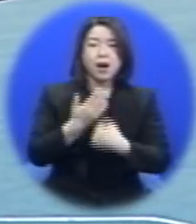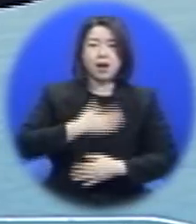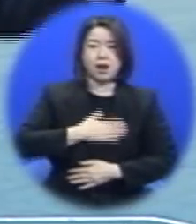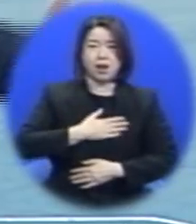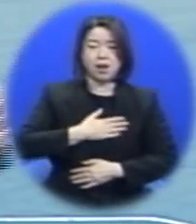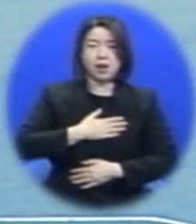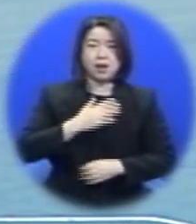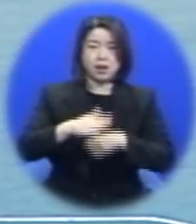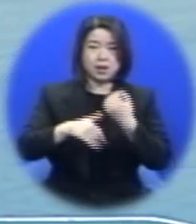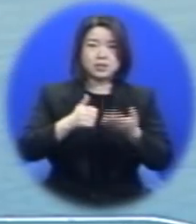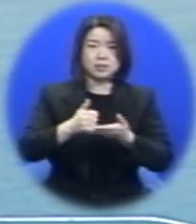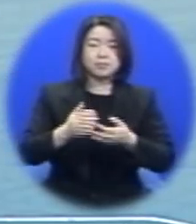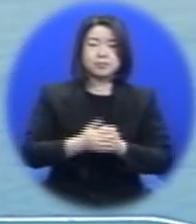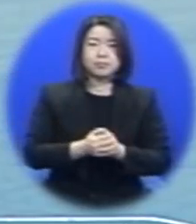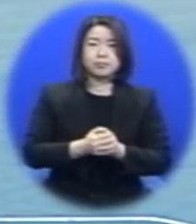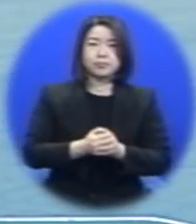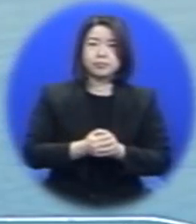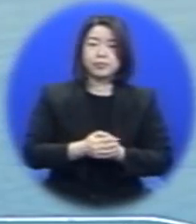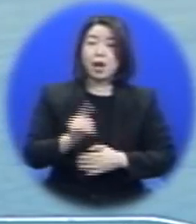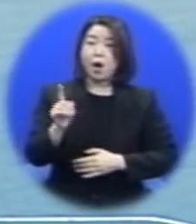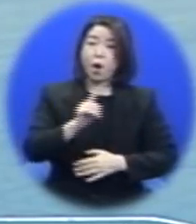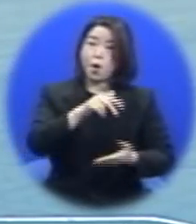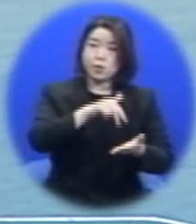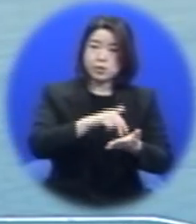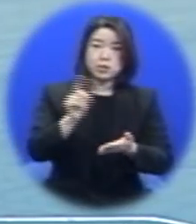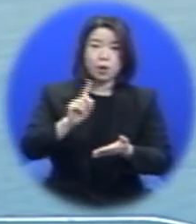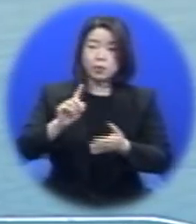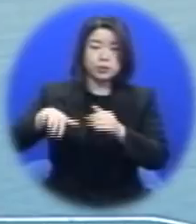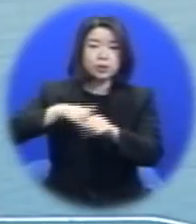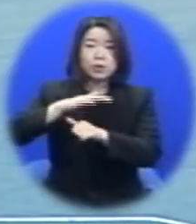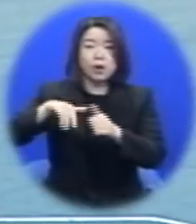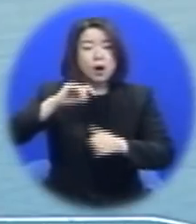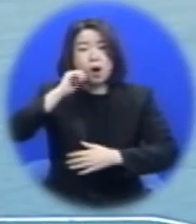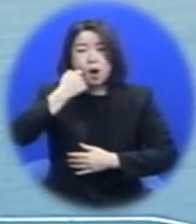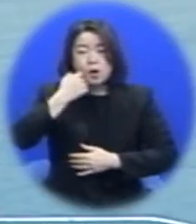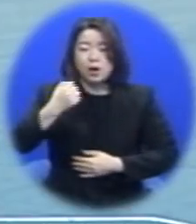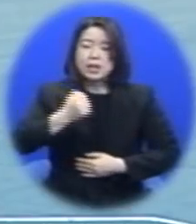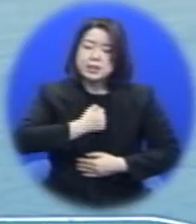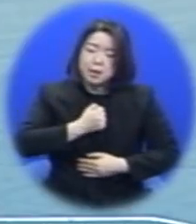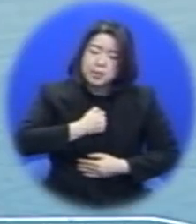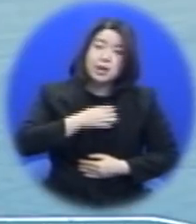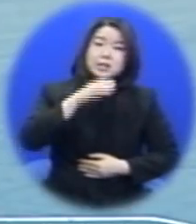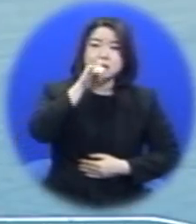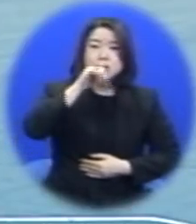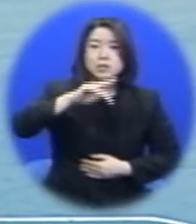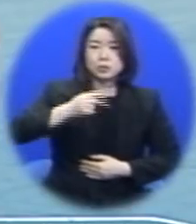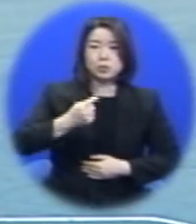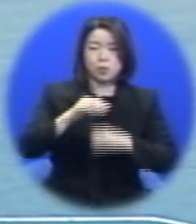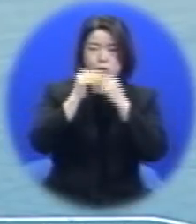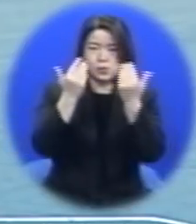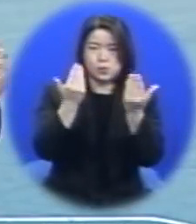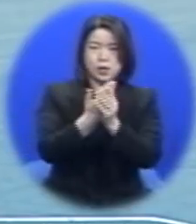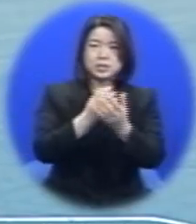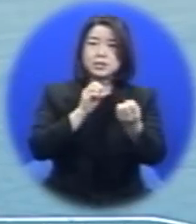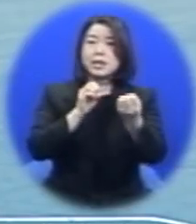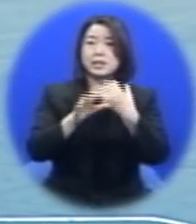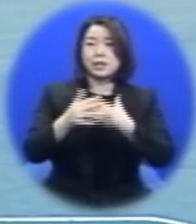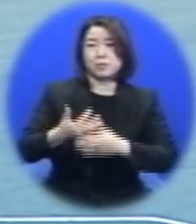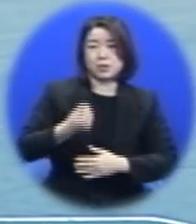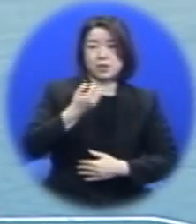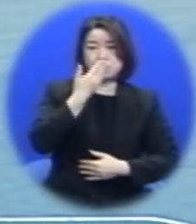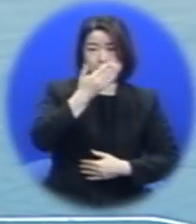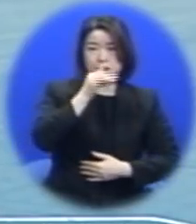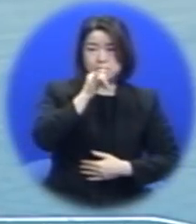하나님. 어떤 처지와 어려움과 답답함이 있었다 하더라도 완전한 답을 얻게